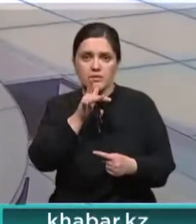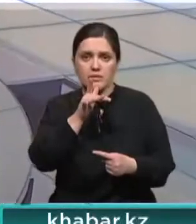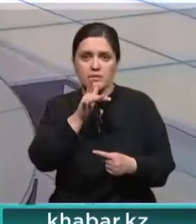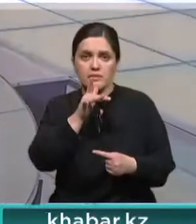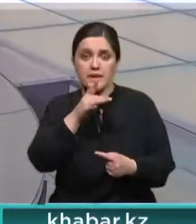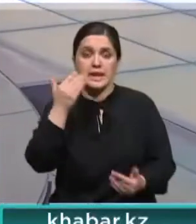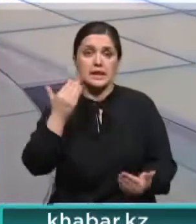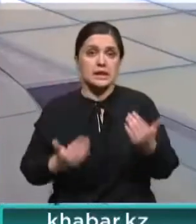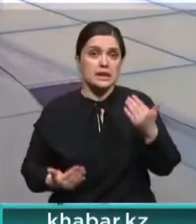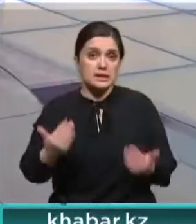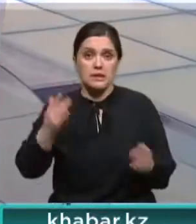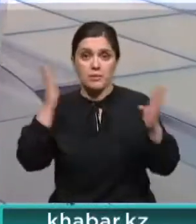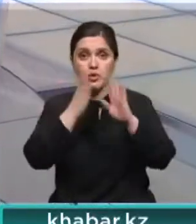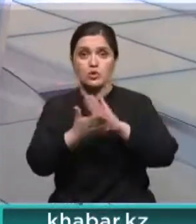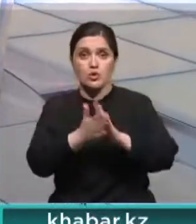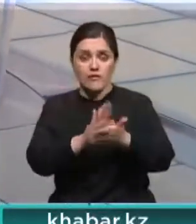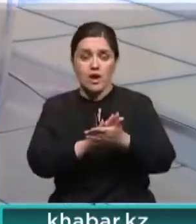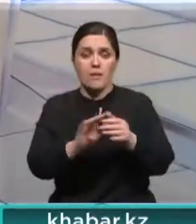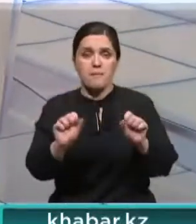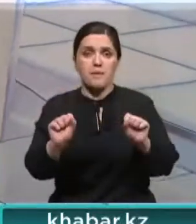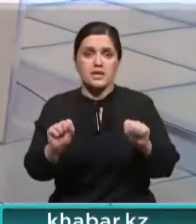погодные условия позволяют,